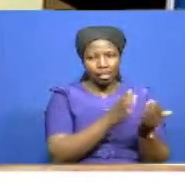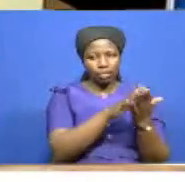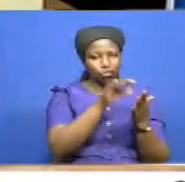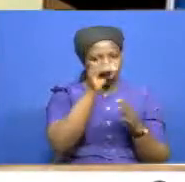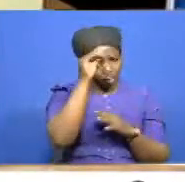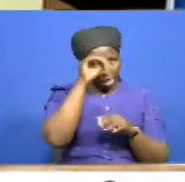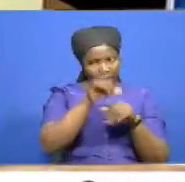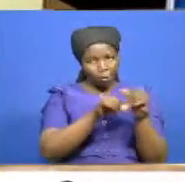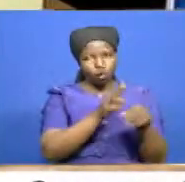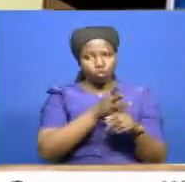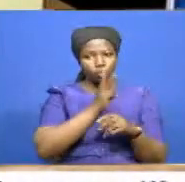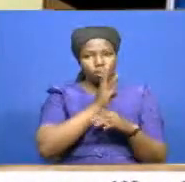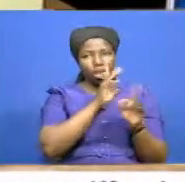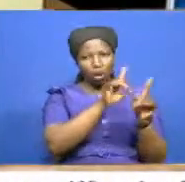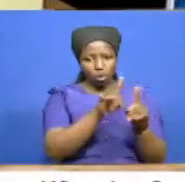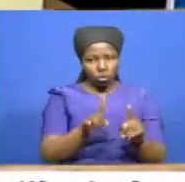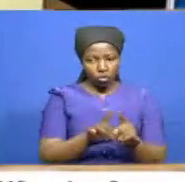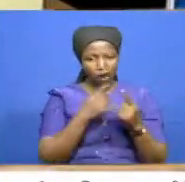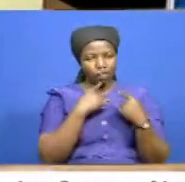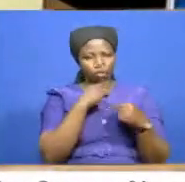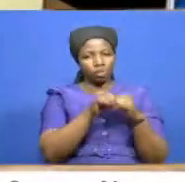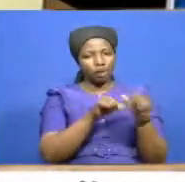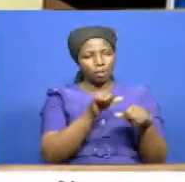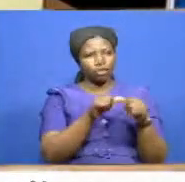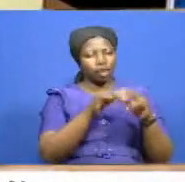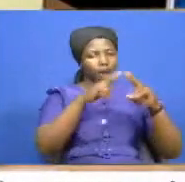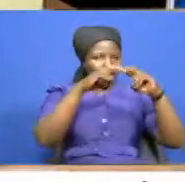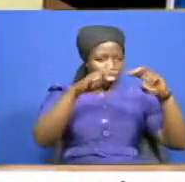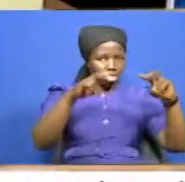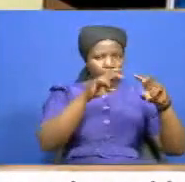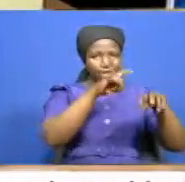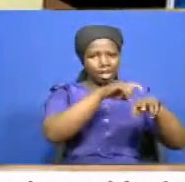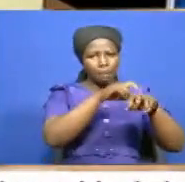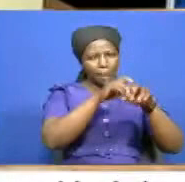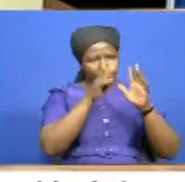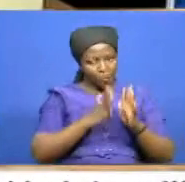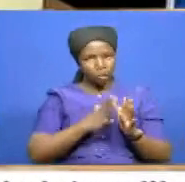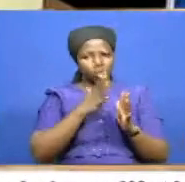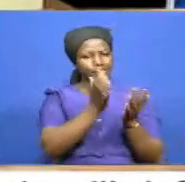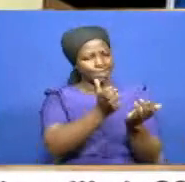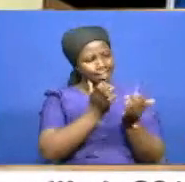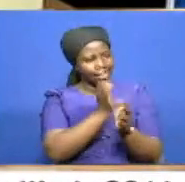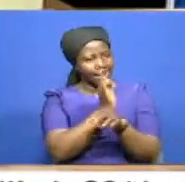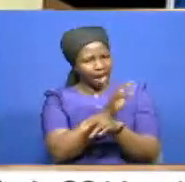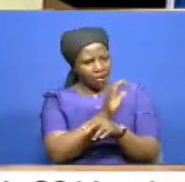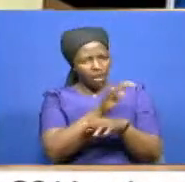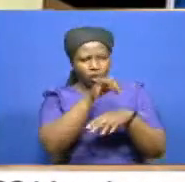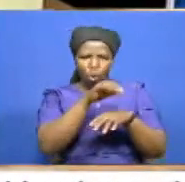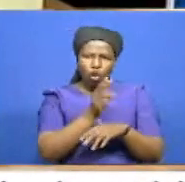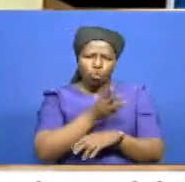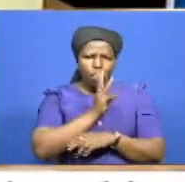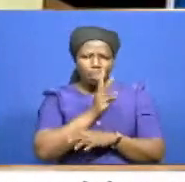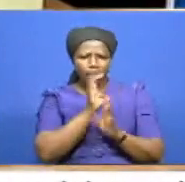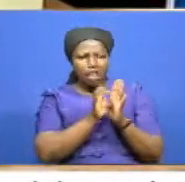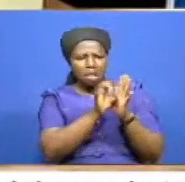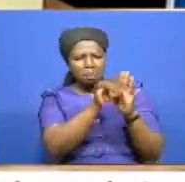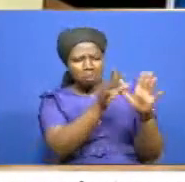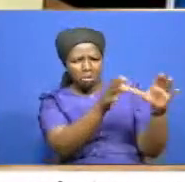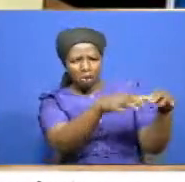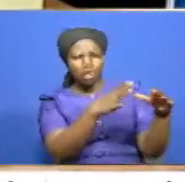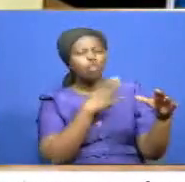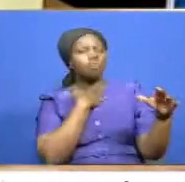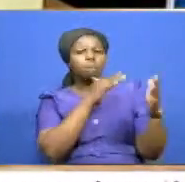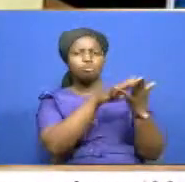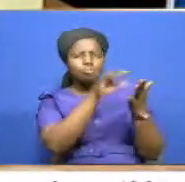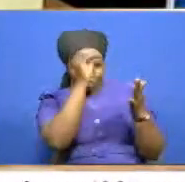maji. Vile vile umezungumzia utafiti. Je, mtu anapotaka kushauriwa kuhusiana na maji, tuseme ni jamii fulani nataka kujua masuala